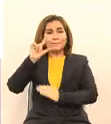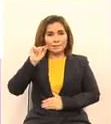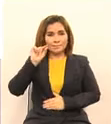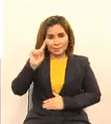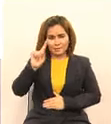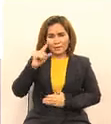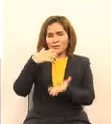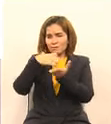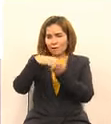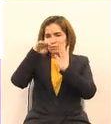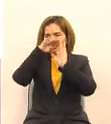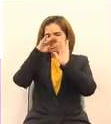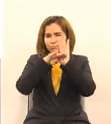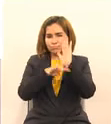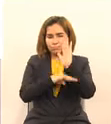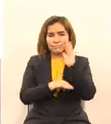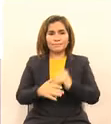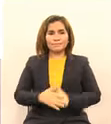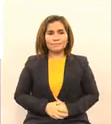นี่เป็นต้นนะครับ